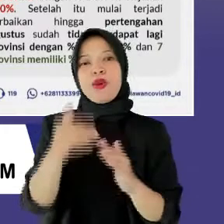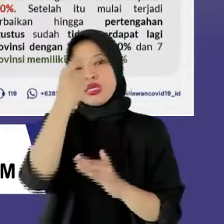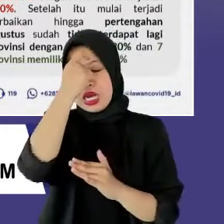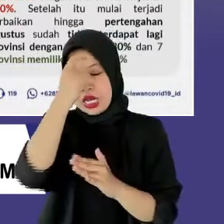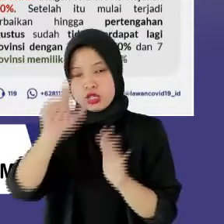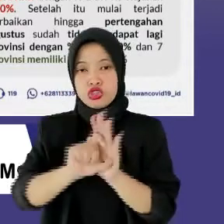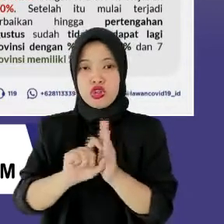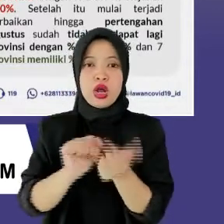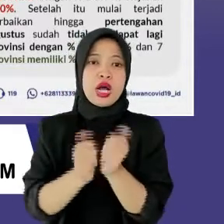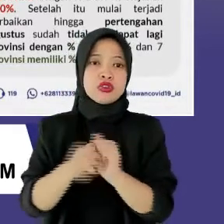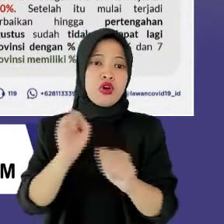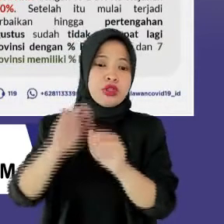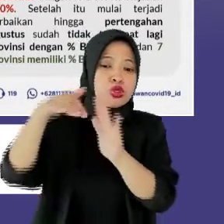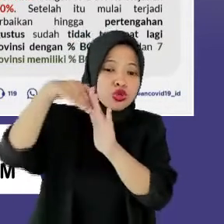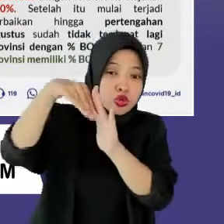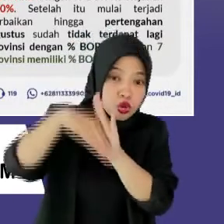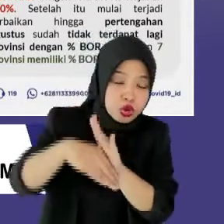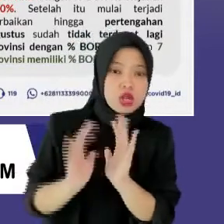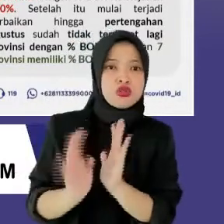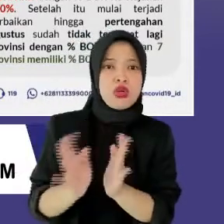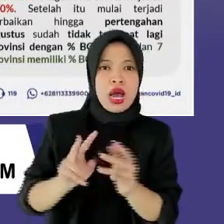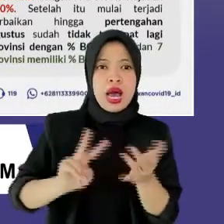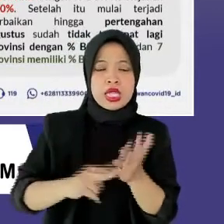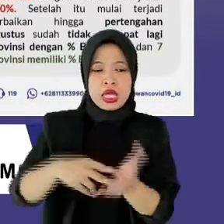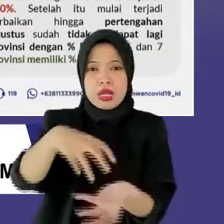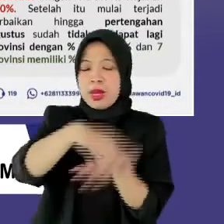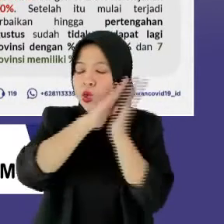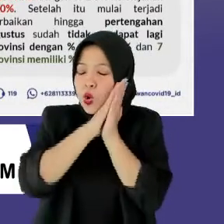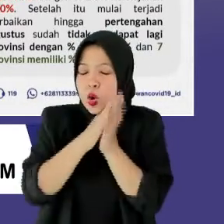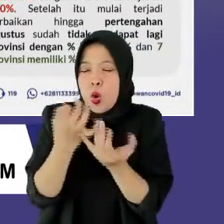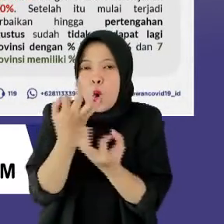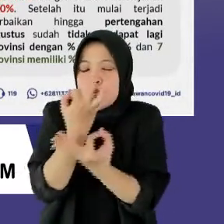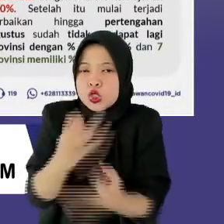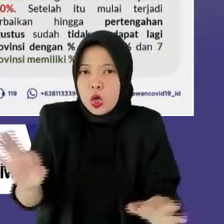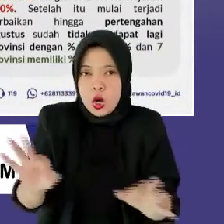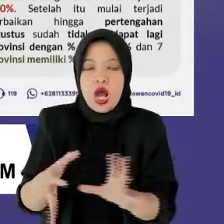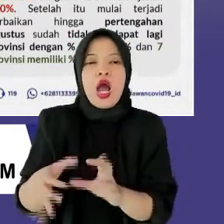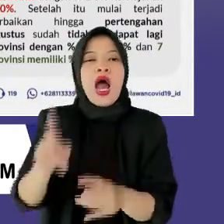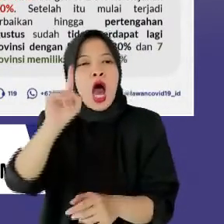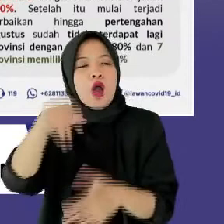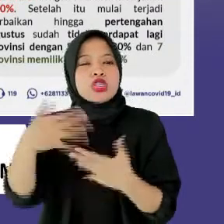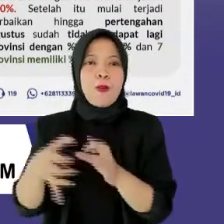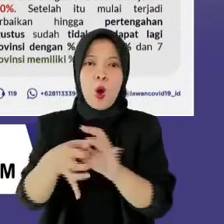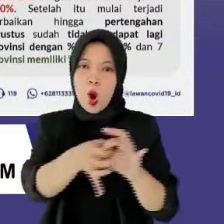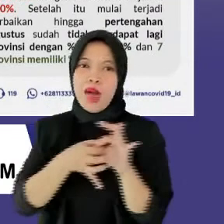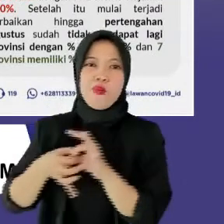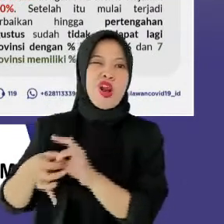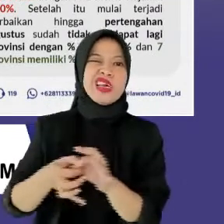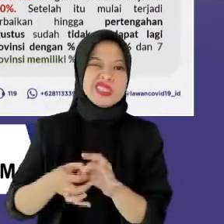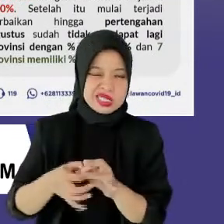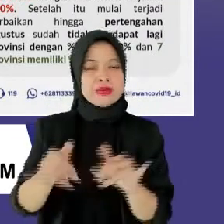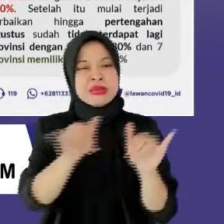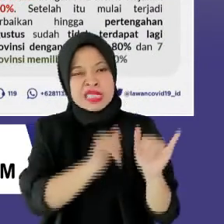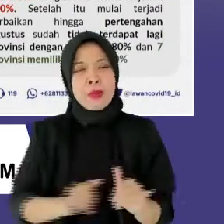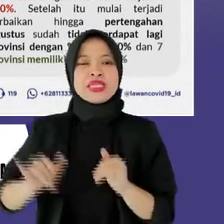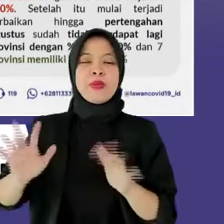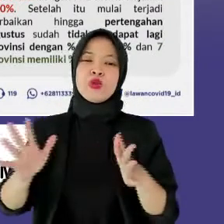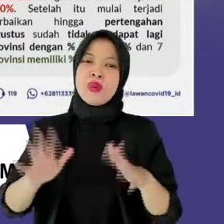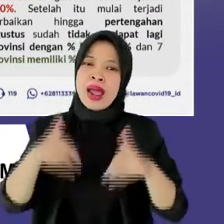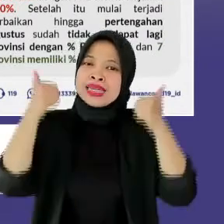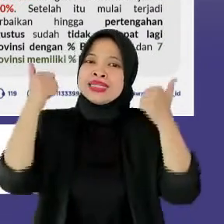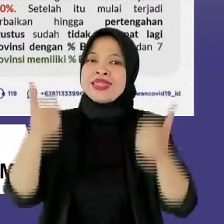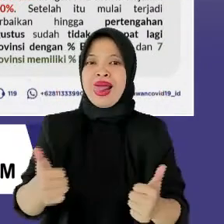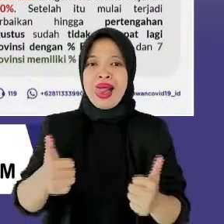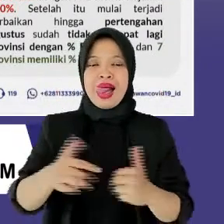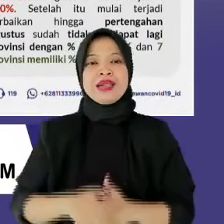turun, kita lihat ada perbaikan. Artinya intervensi yang dilakukan, upaya kolaborasi yang dilakukan bersama, ini berjalan dan